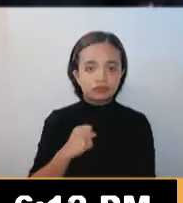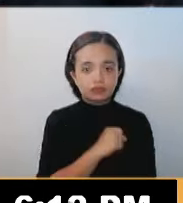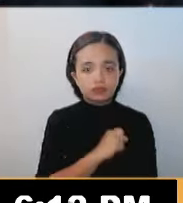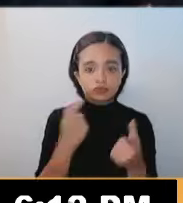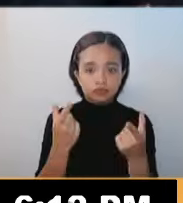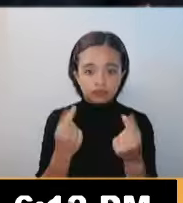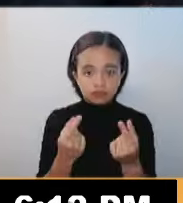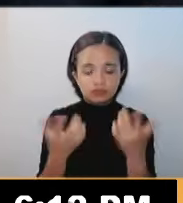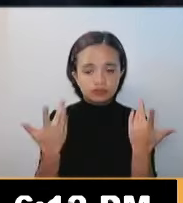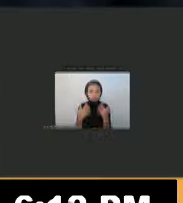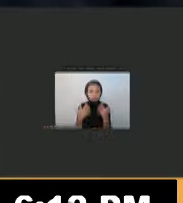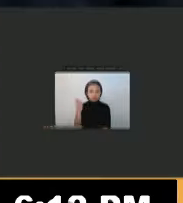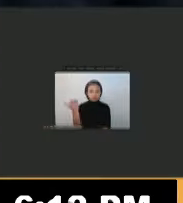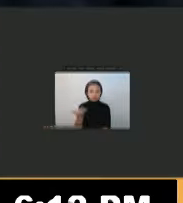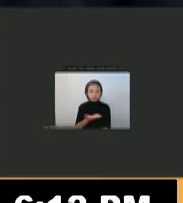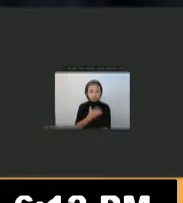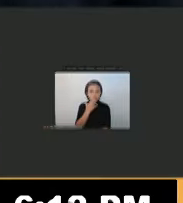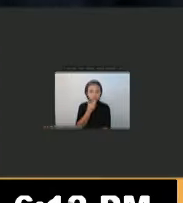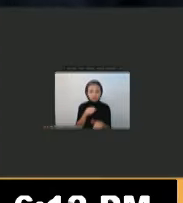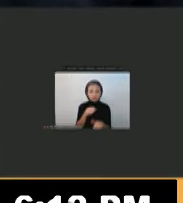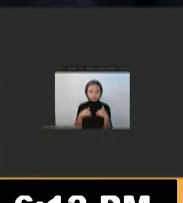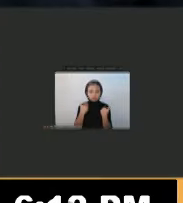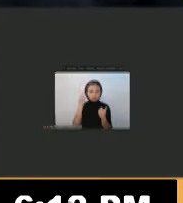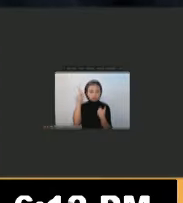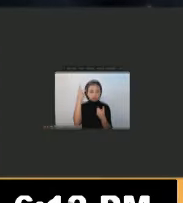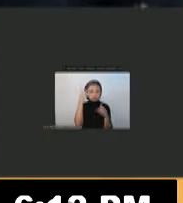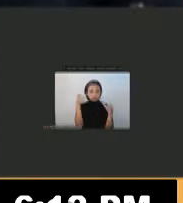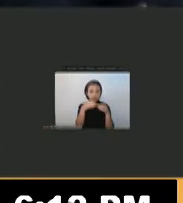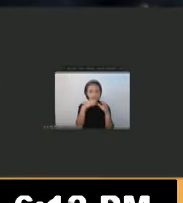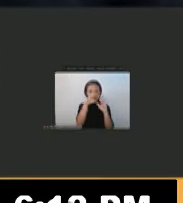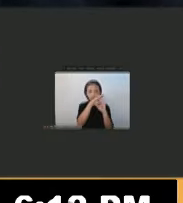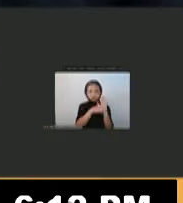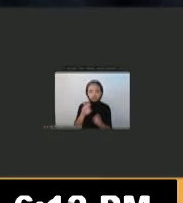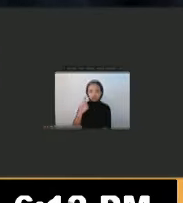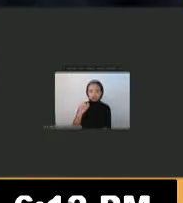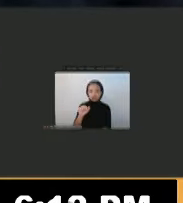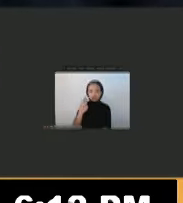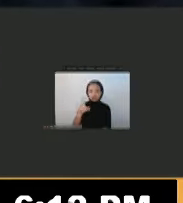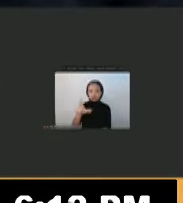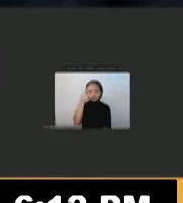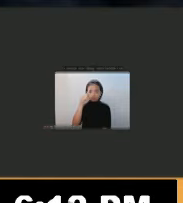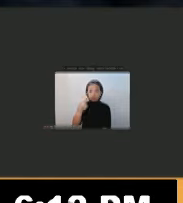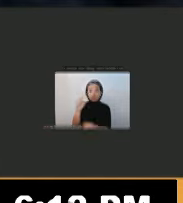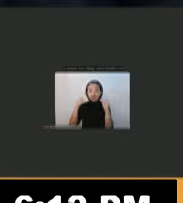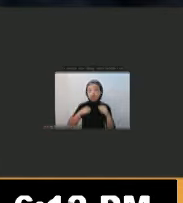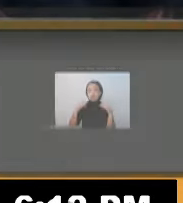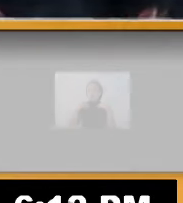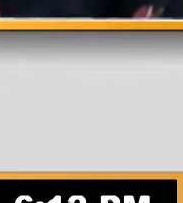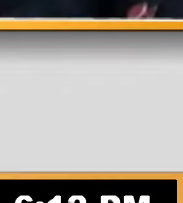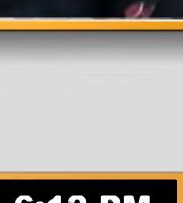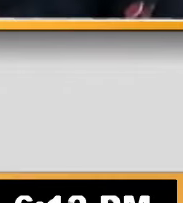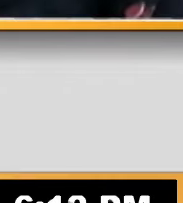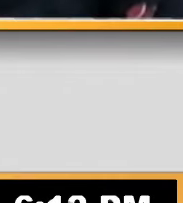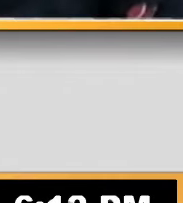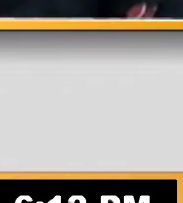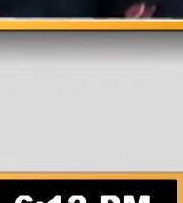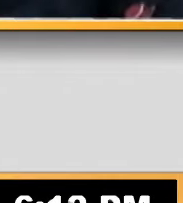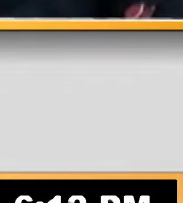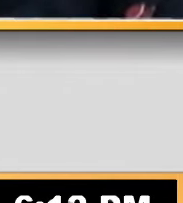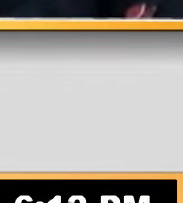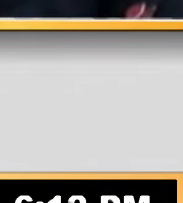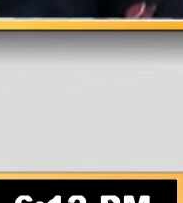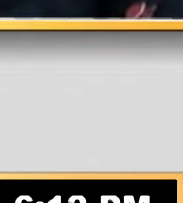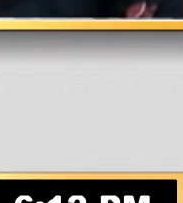kabataan party list representative Raul Manuel sa senado para sa isang pagdinig ukol sa dating issue naman ng pagre-recruit ang mga estudyante para